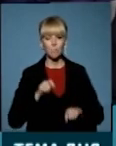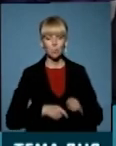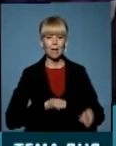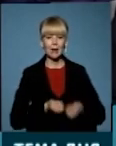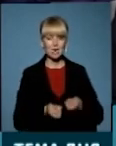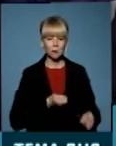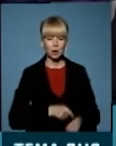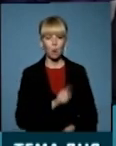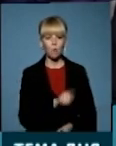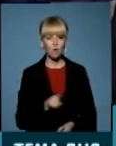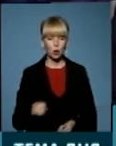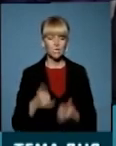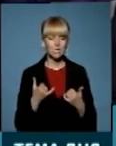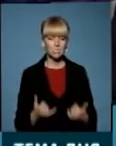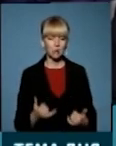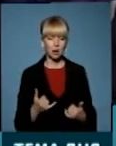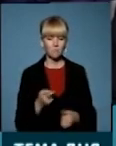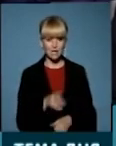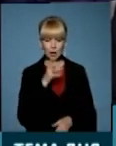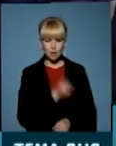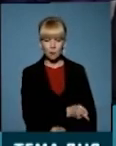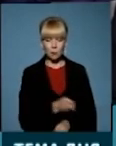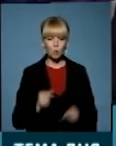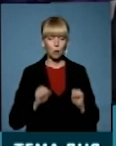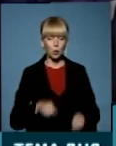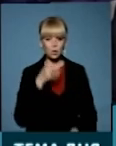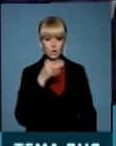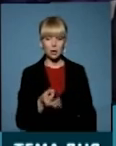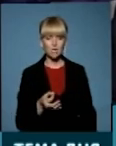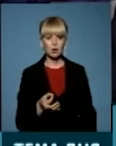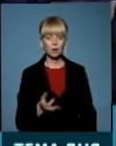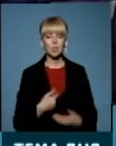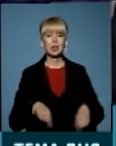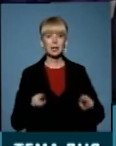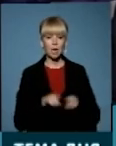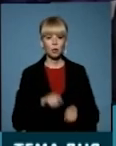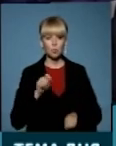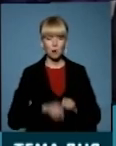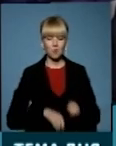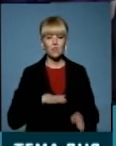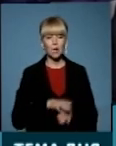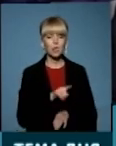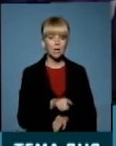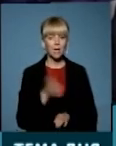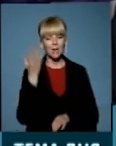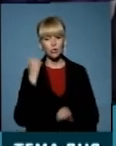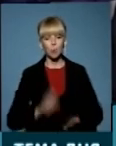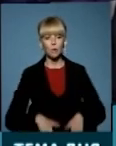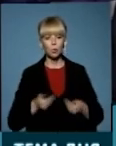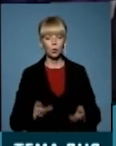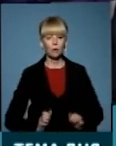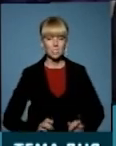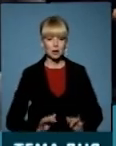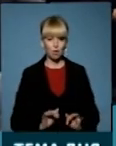керівникам. Вони зараз, в цей період, можна сказати, ми і також перевіряємо виконання тих раніше запропонованих